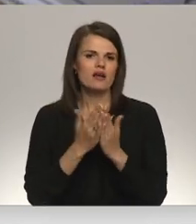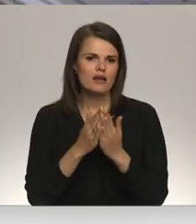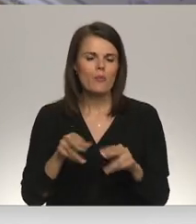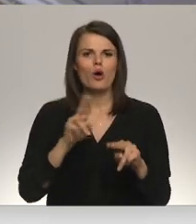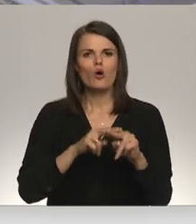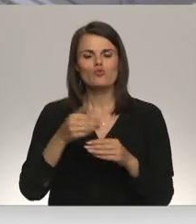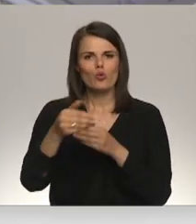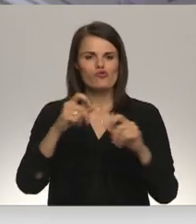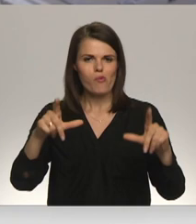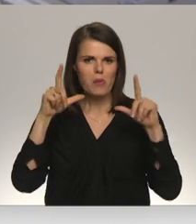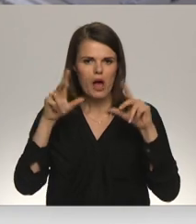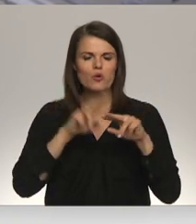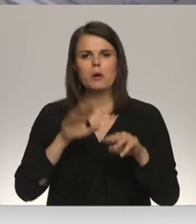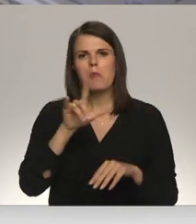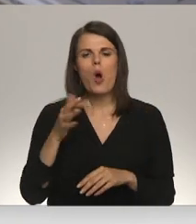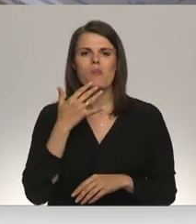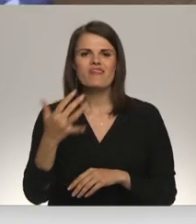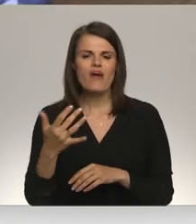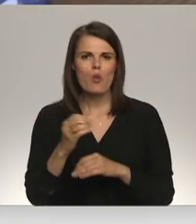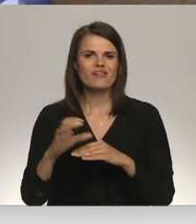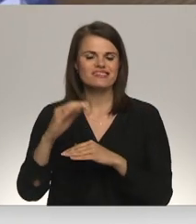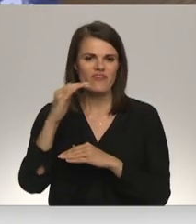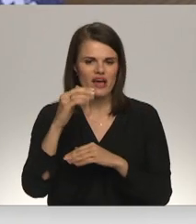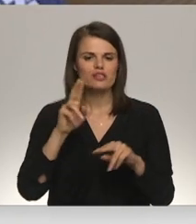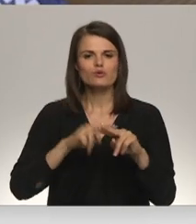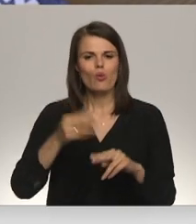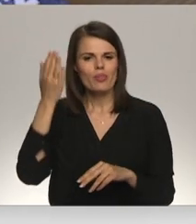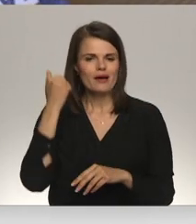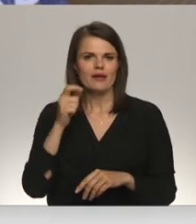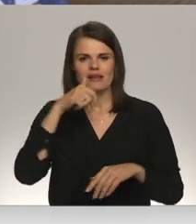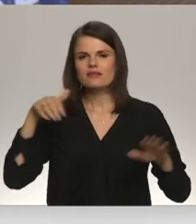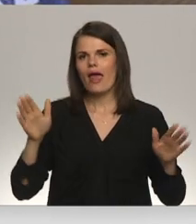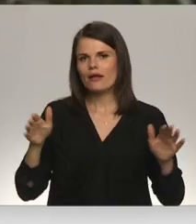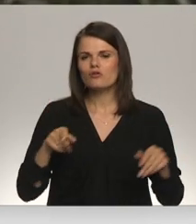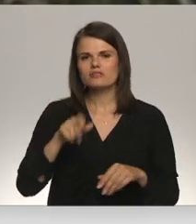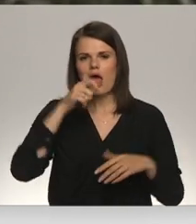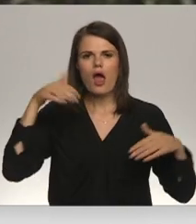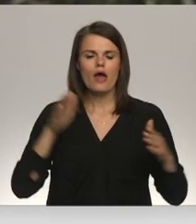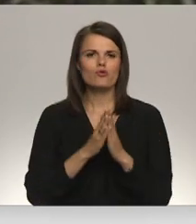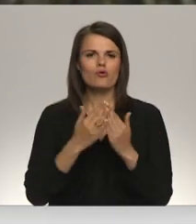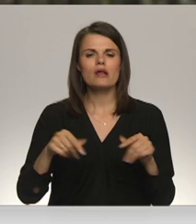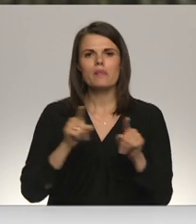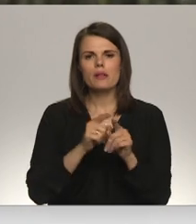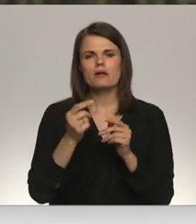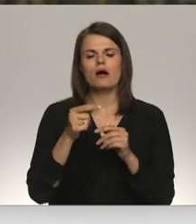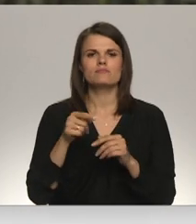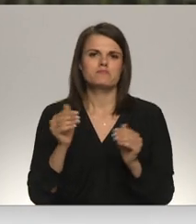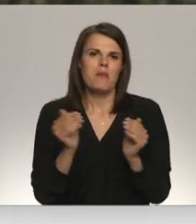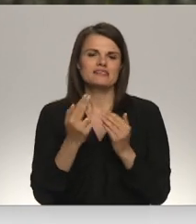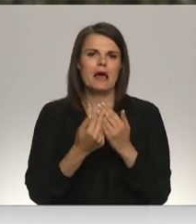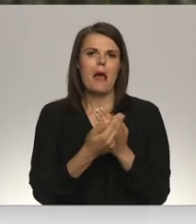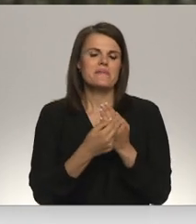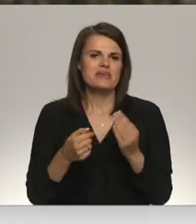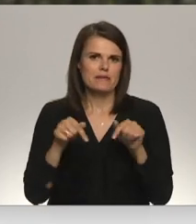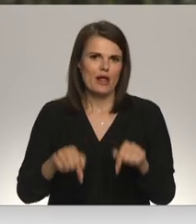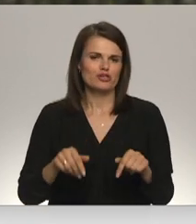Blaumanis tūplānā, Rudolfa Blaumaņa valodas vārdnīca un reiz ērgļos. Ērgļu grāmata ir kā ērgļu mazā bībele. Tur ir tik